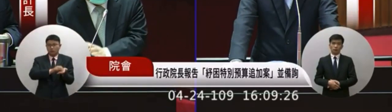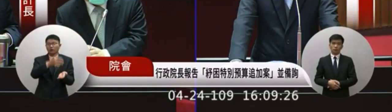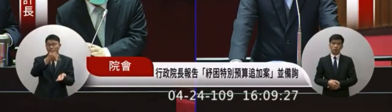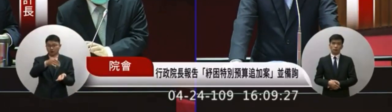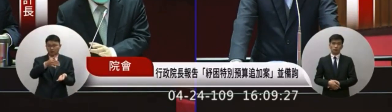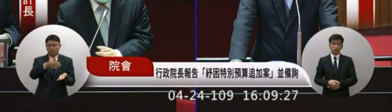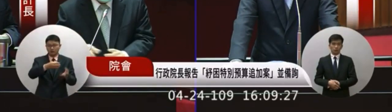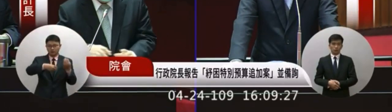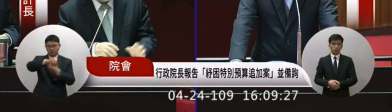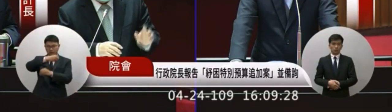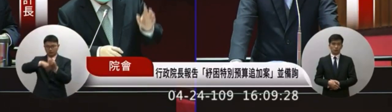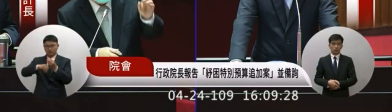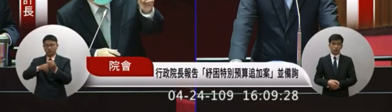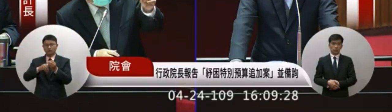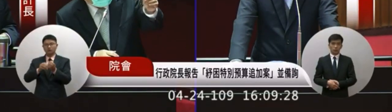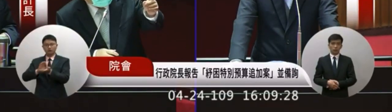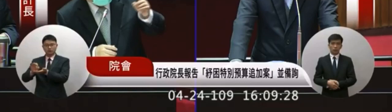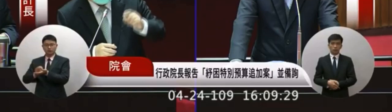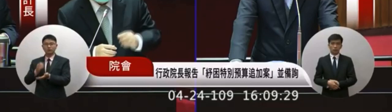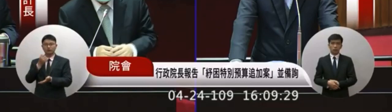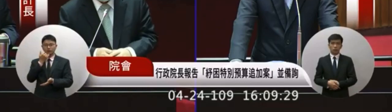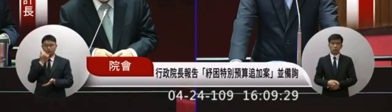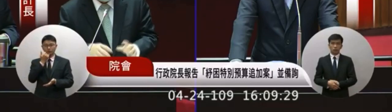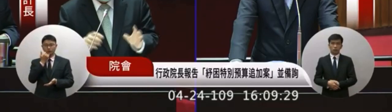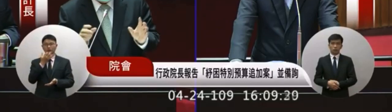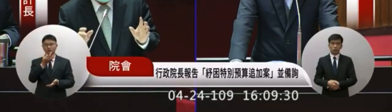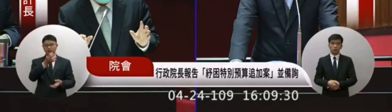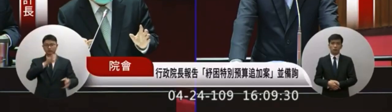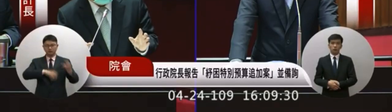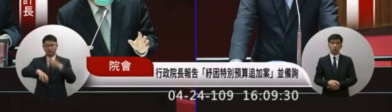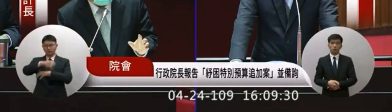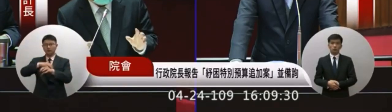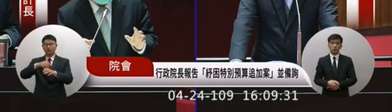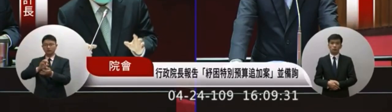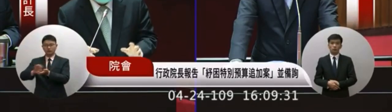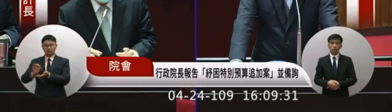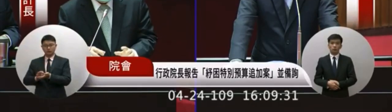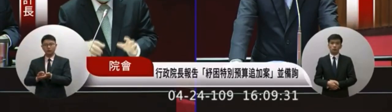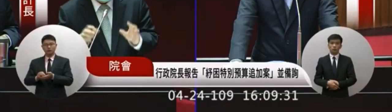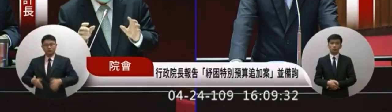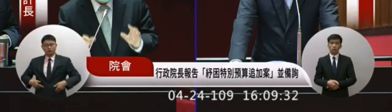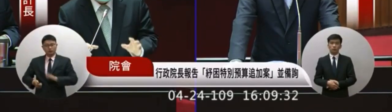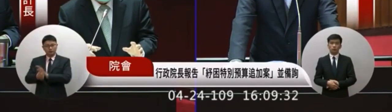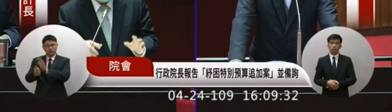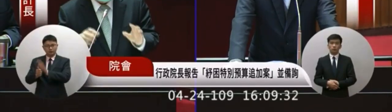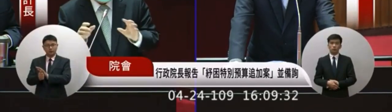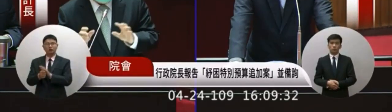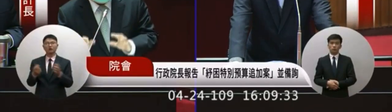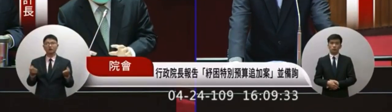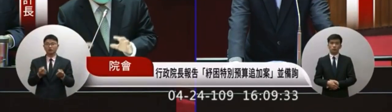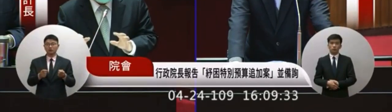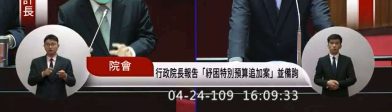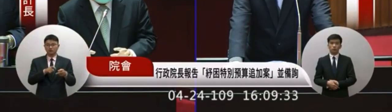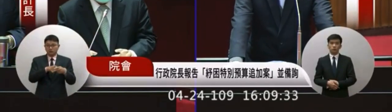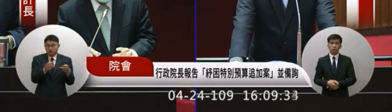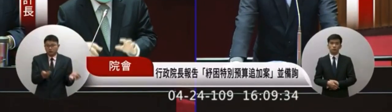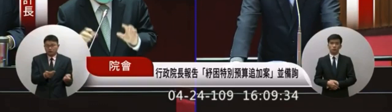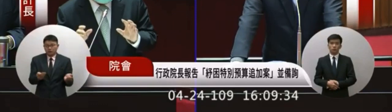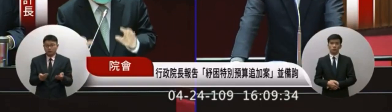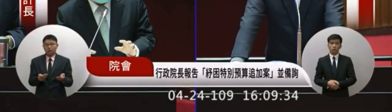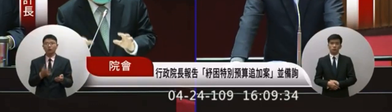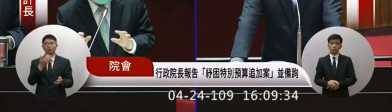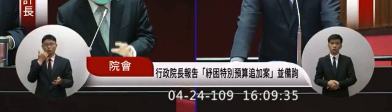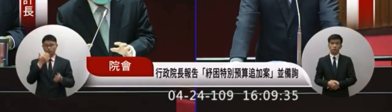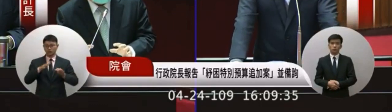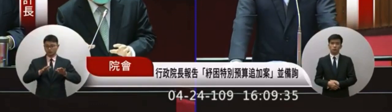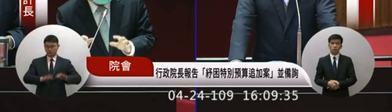可以提早出来用。或许像那个以往计及有些工程到他目前因为某些原因